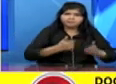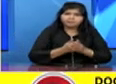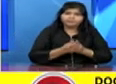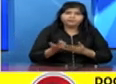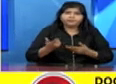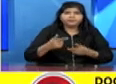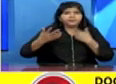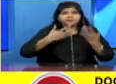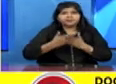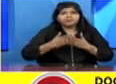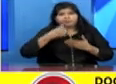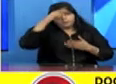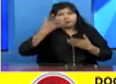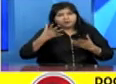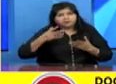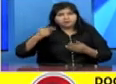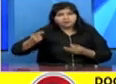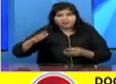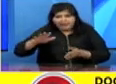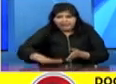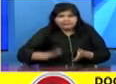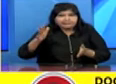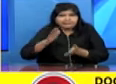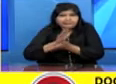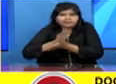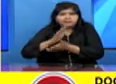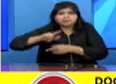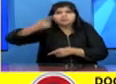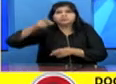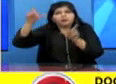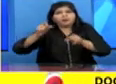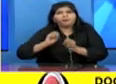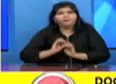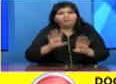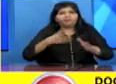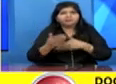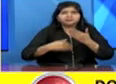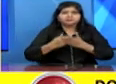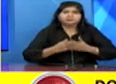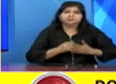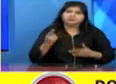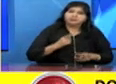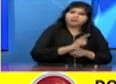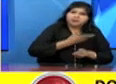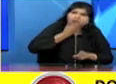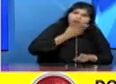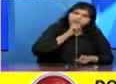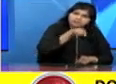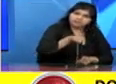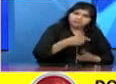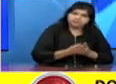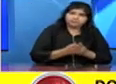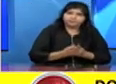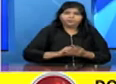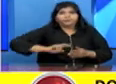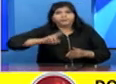जमीन पे ना गिरने की वजह से वो अगर हाथ लग जाता है तो वो किसी को फैलना पॉसिबल नहीं होगा, ये समझा रहे हैं सर। दूसरी बात